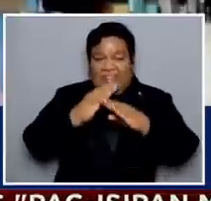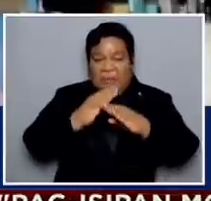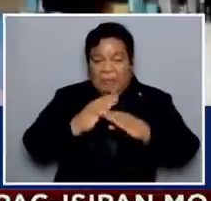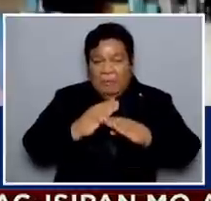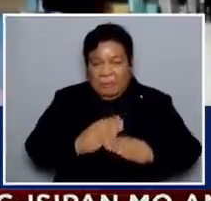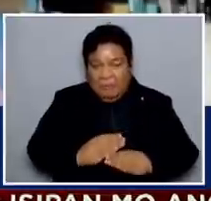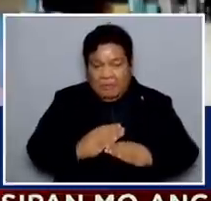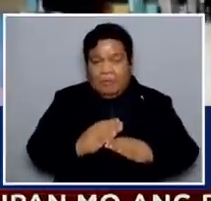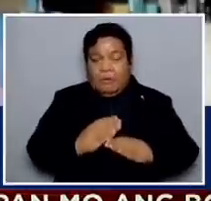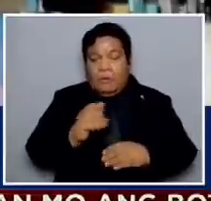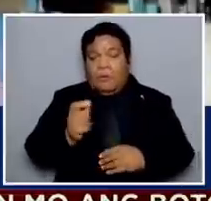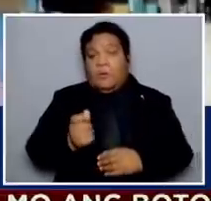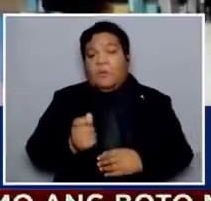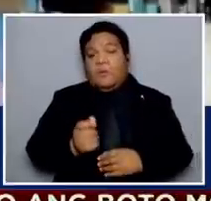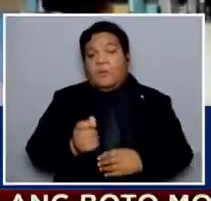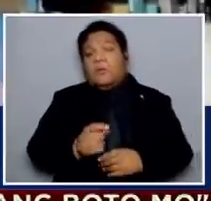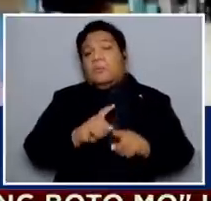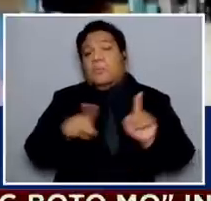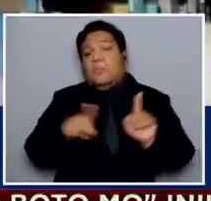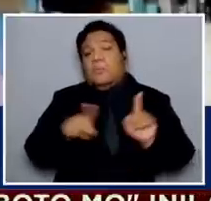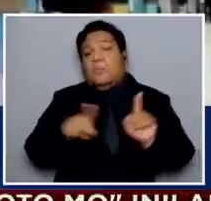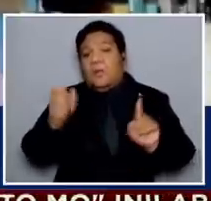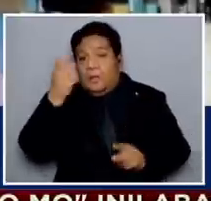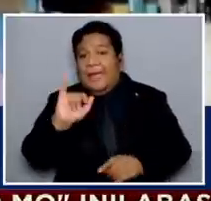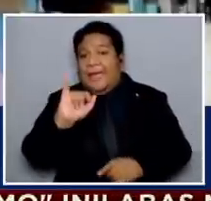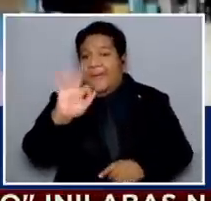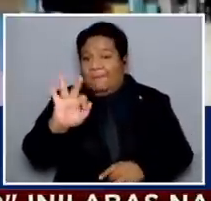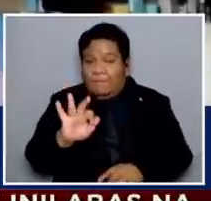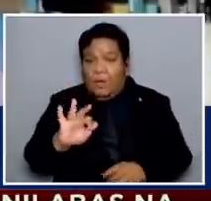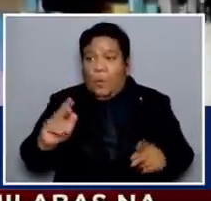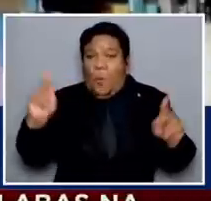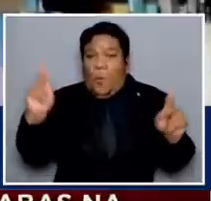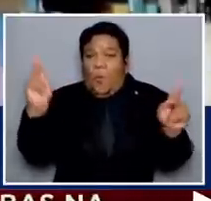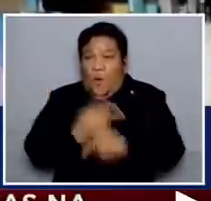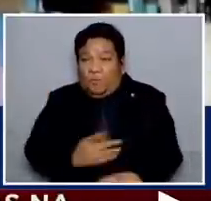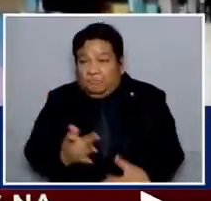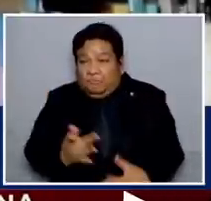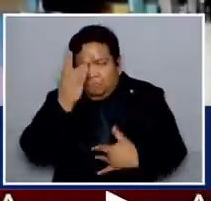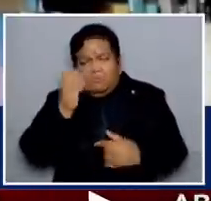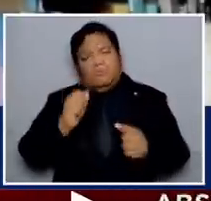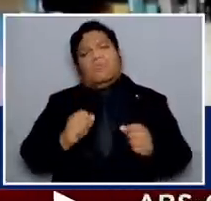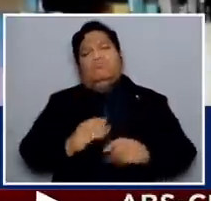the protection against severe disease is still pretty high, mga